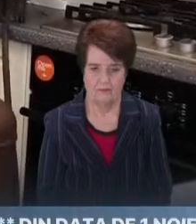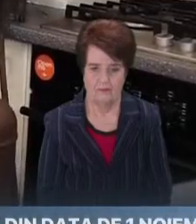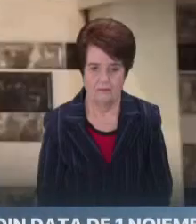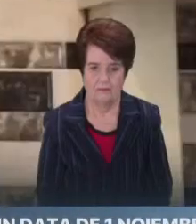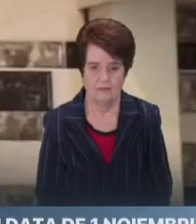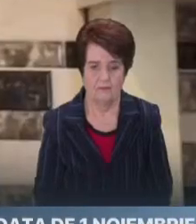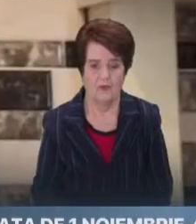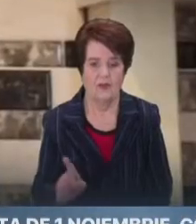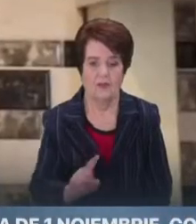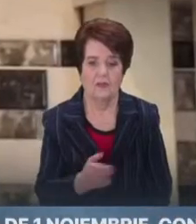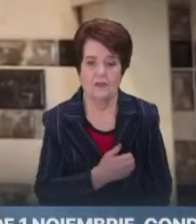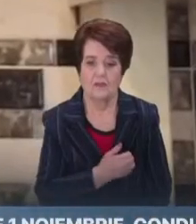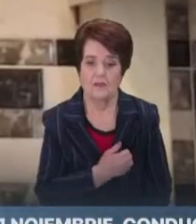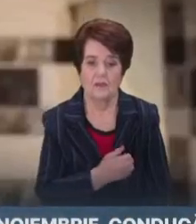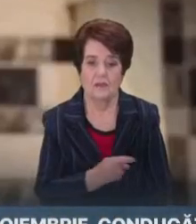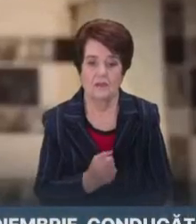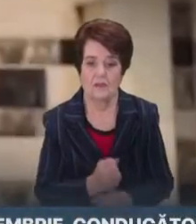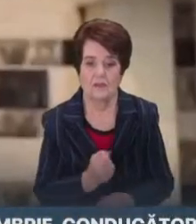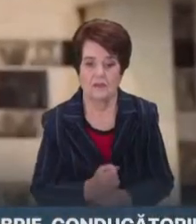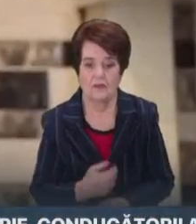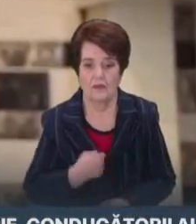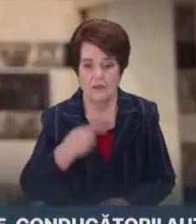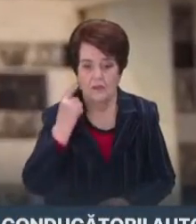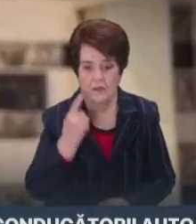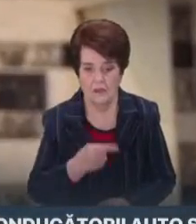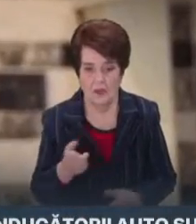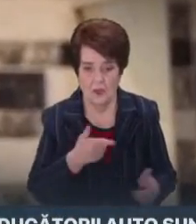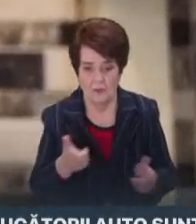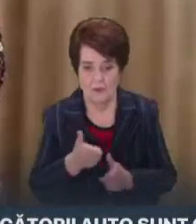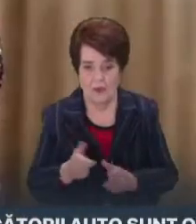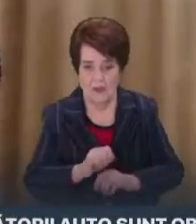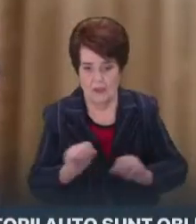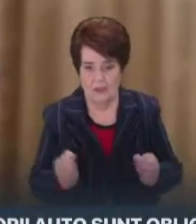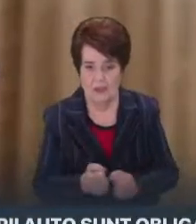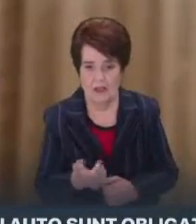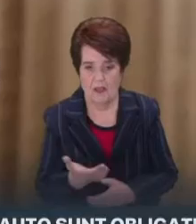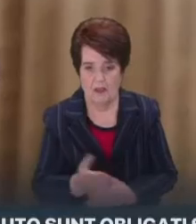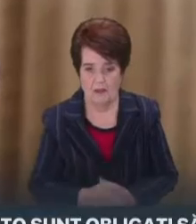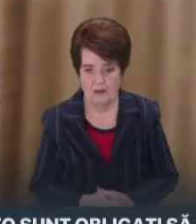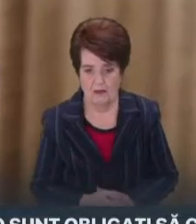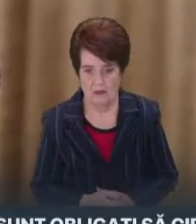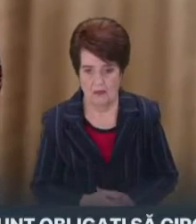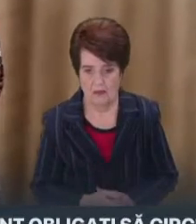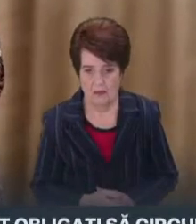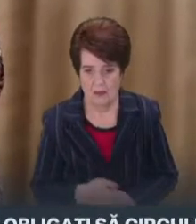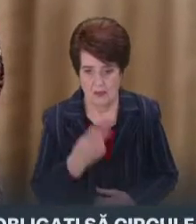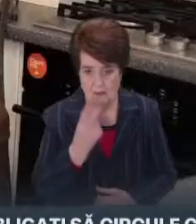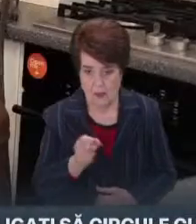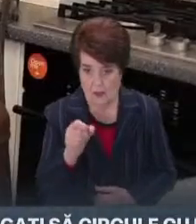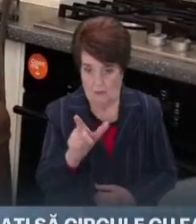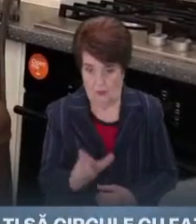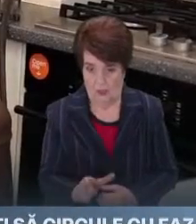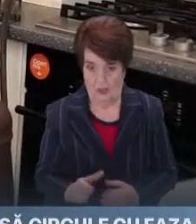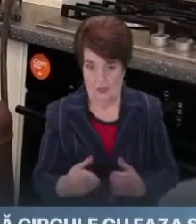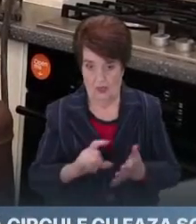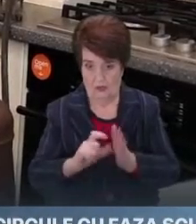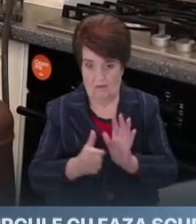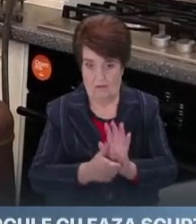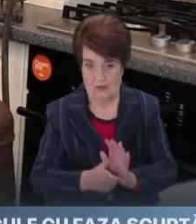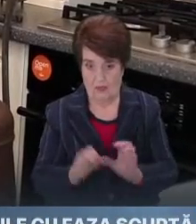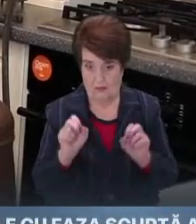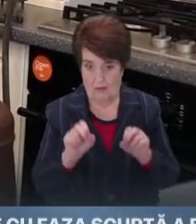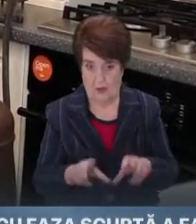ce ai de gând să faci? Ce am de gând să fac? Mă pregătesc de iarnă. Dar e periculos să ții o butelie în apartament. Poate că ești